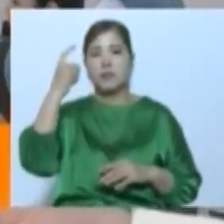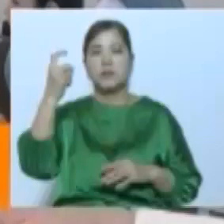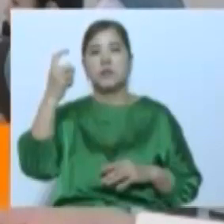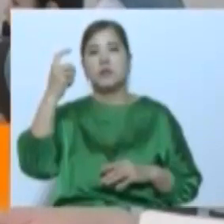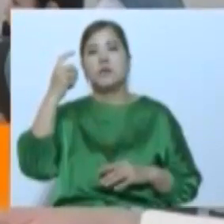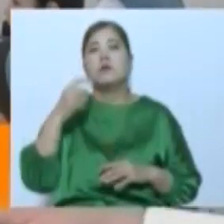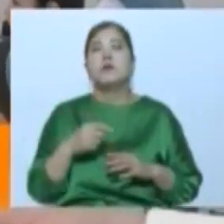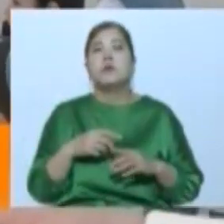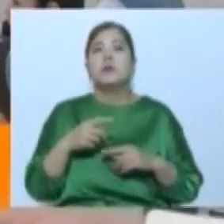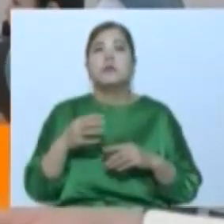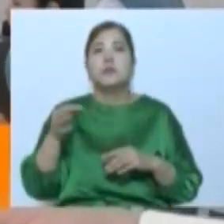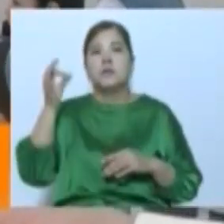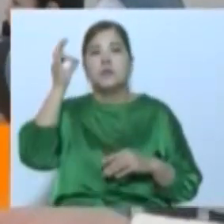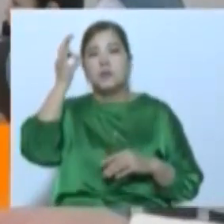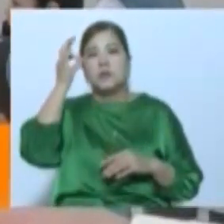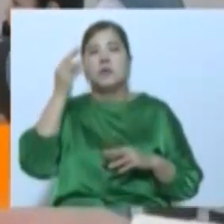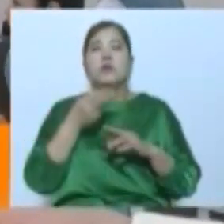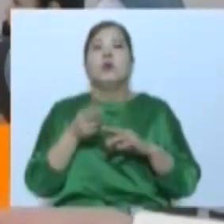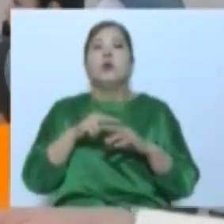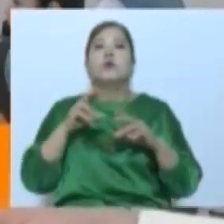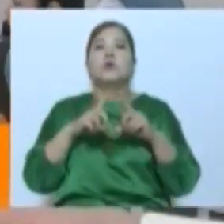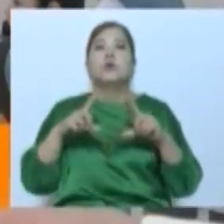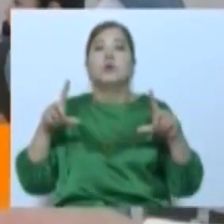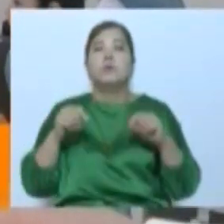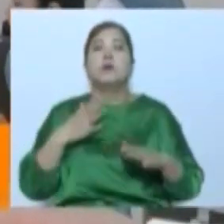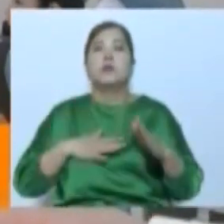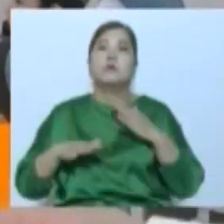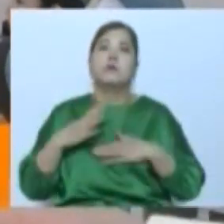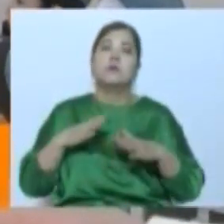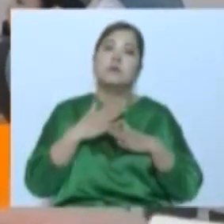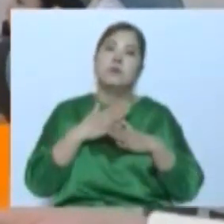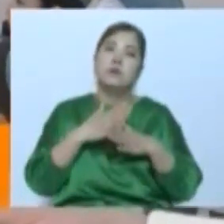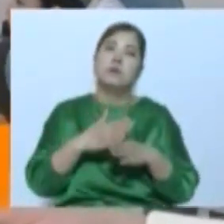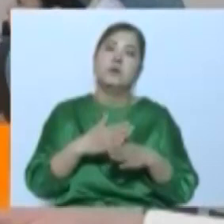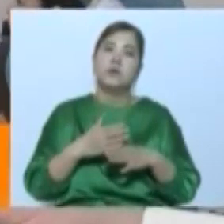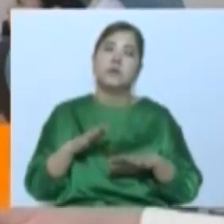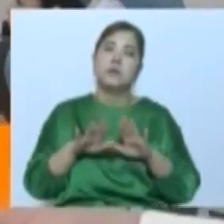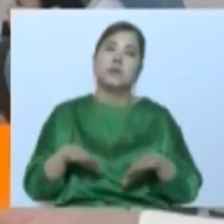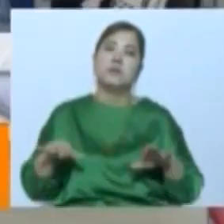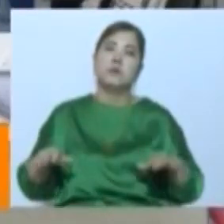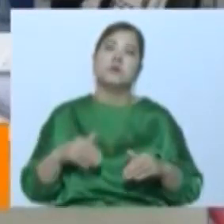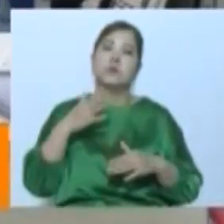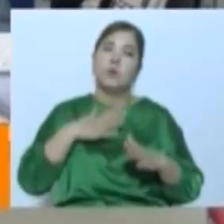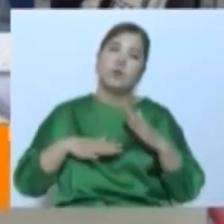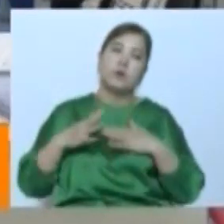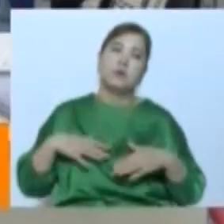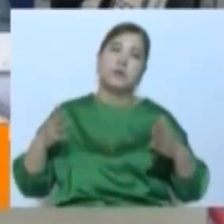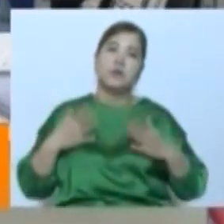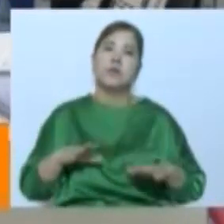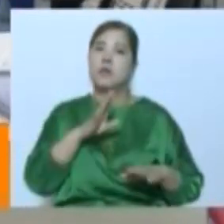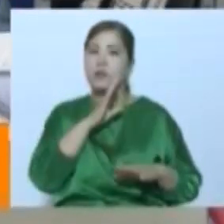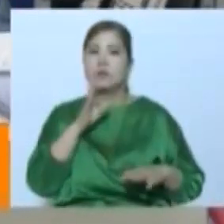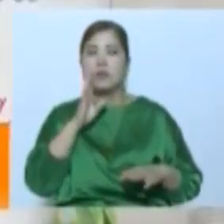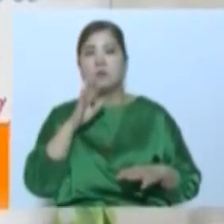традиционную одежду не только в гости но и в школу мы с радостью поддержали эту идею дети носят её с удовольствием родители также не